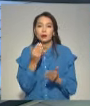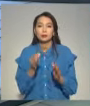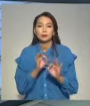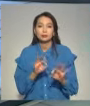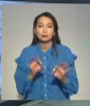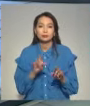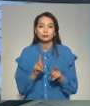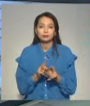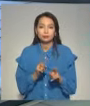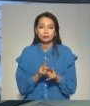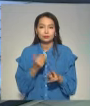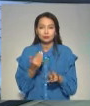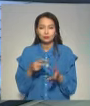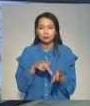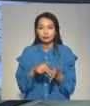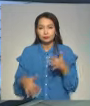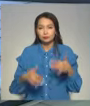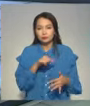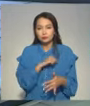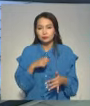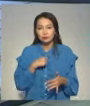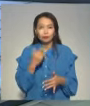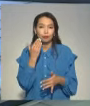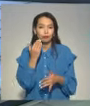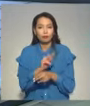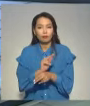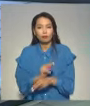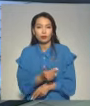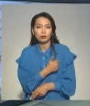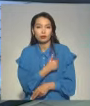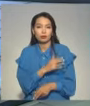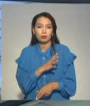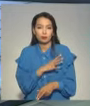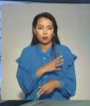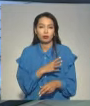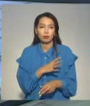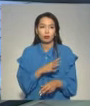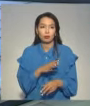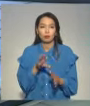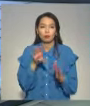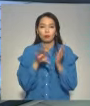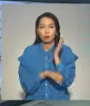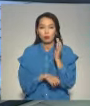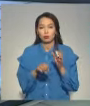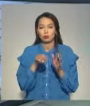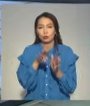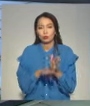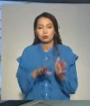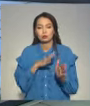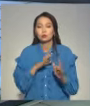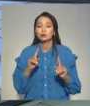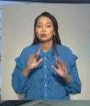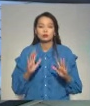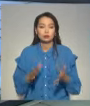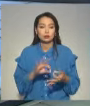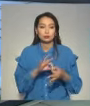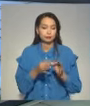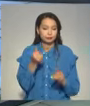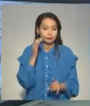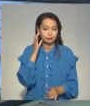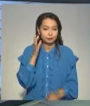жүрісі кешеуілдеген соң өз бетінше ем жасатпақ болған. Оның соңы осылай ушығып кетіпті. Оқиға қалай болды? Мөлдір